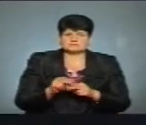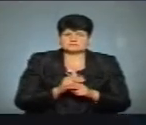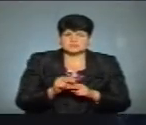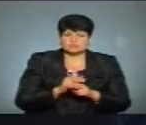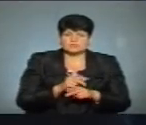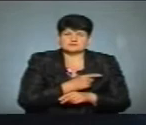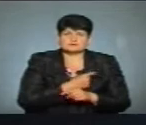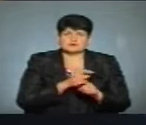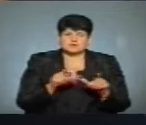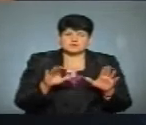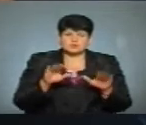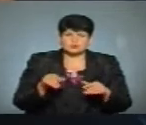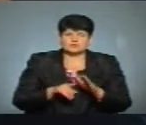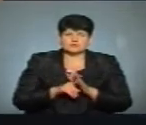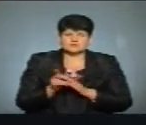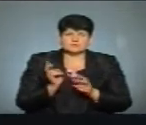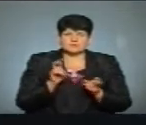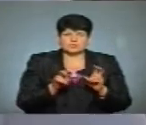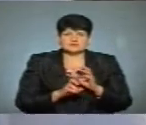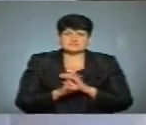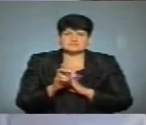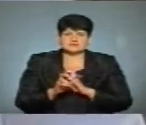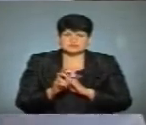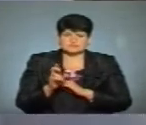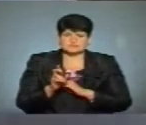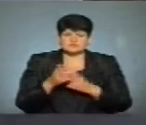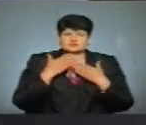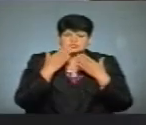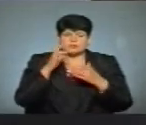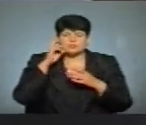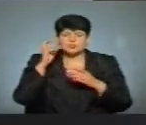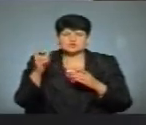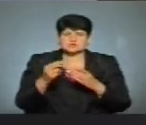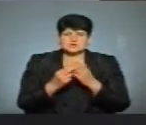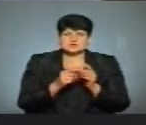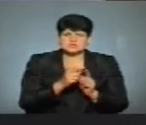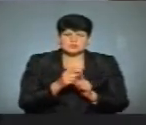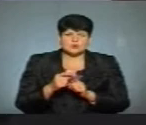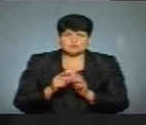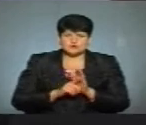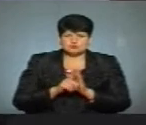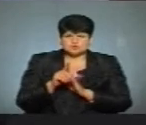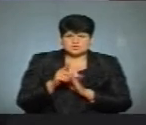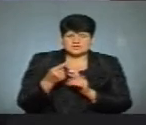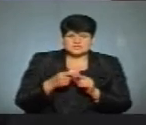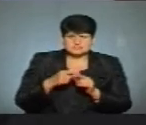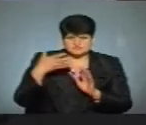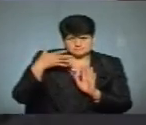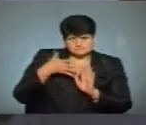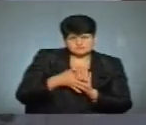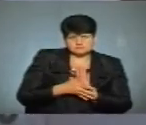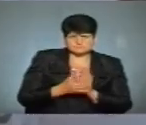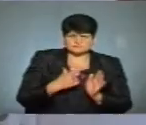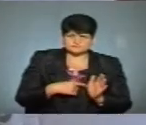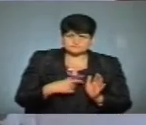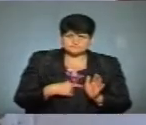у лікарні. Потім почав відвідувати церкву. Читаєш Боже Слово і починаєш це приміняти в своє життя. І зразу